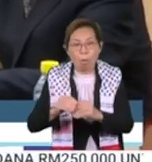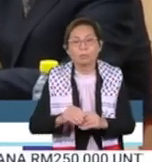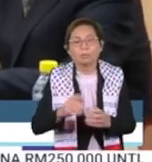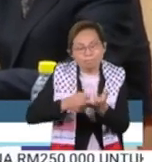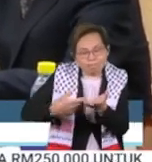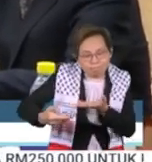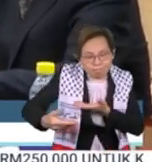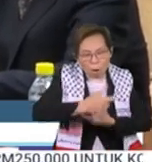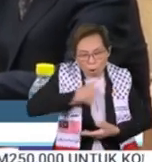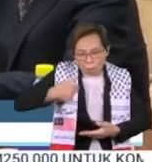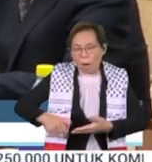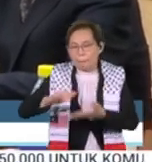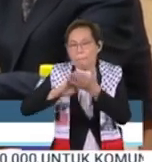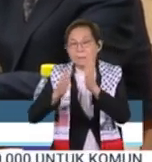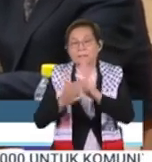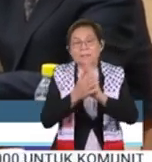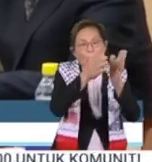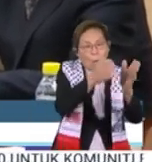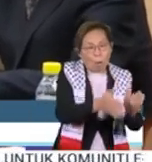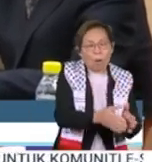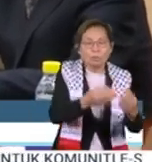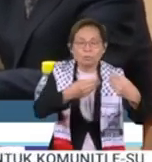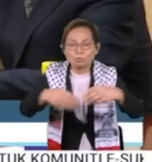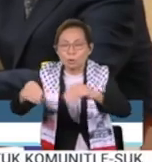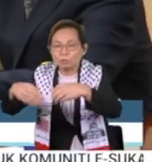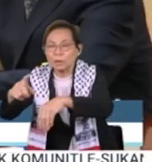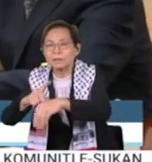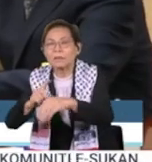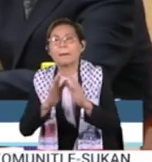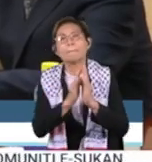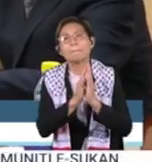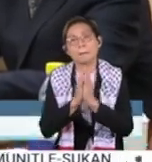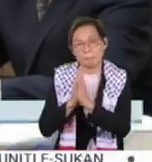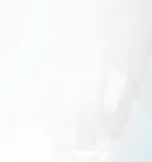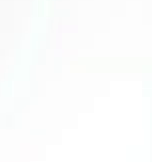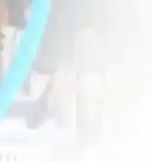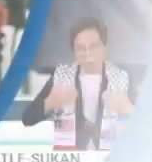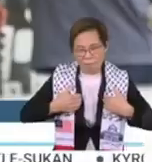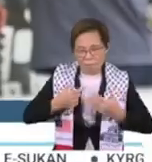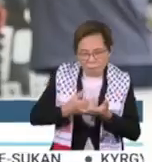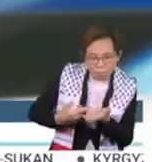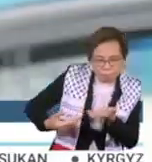rakyat Malaysia yang menjadi mangsa pemerdagangan manusia di Myanmar.